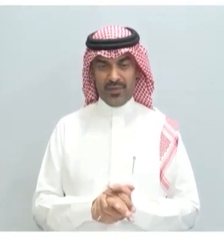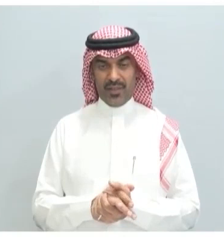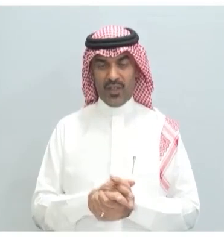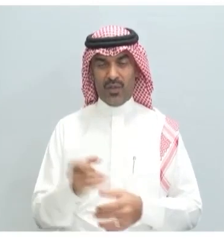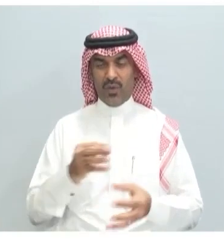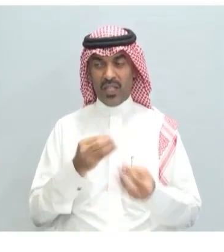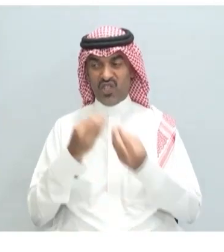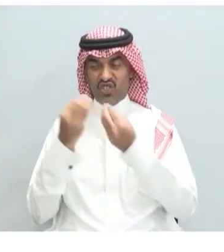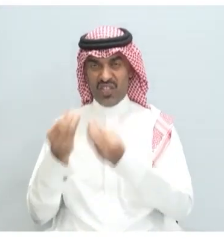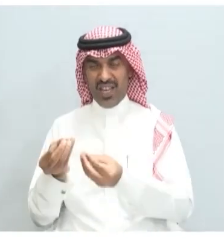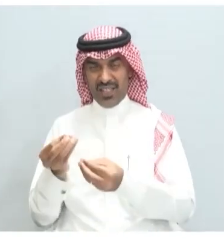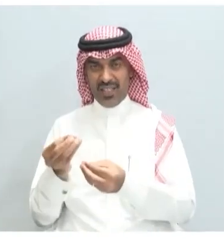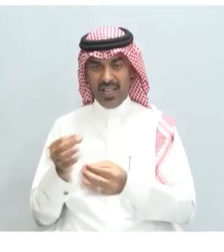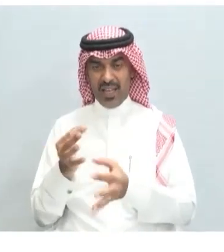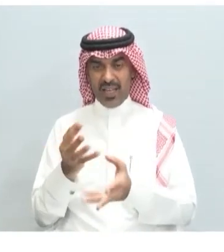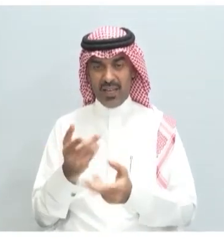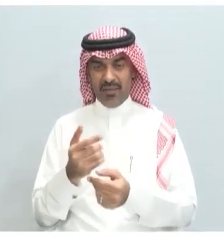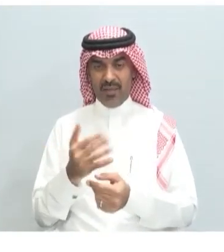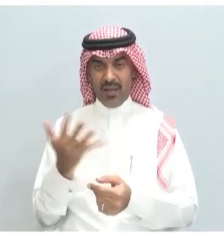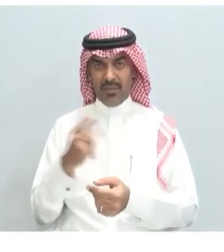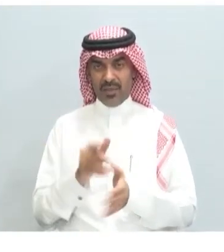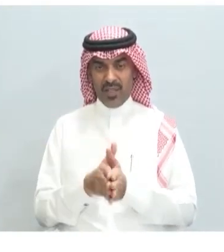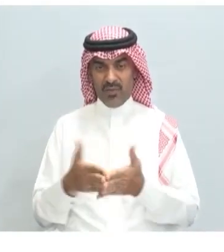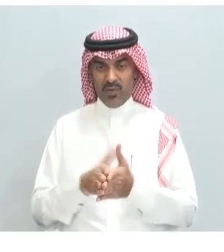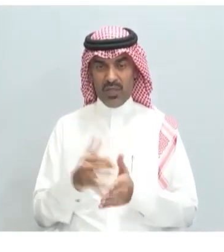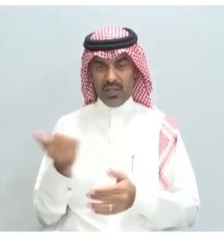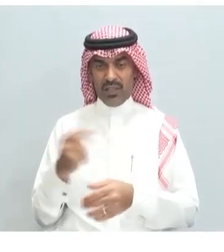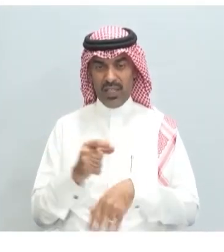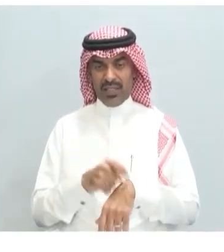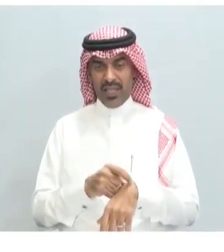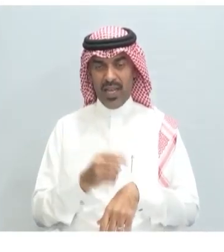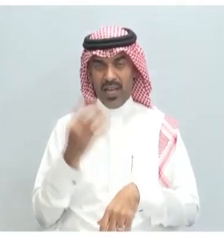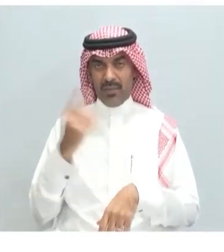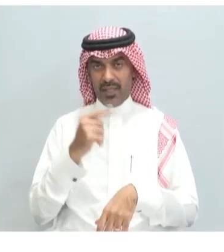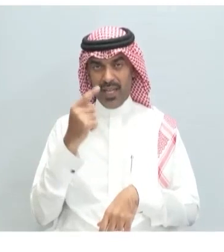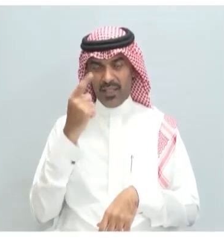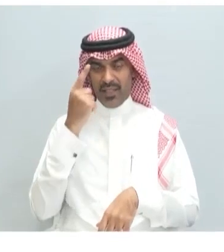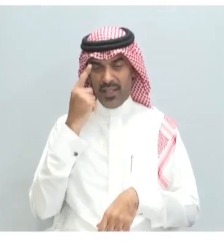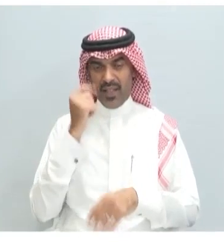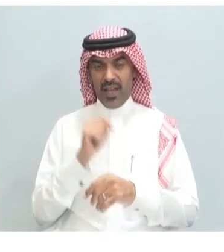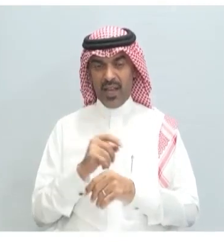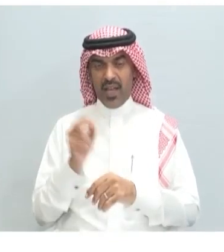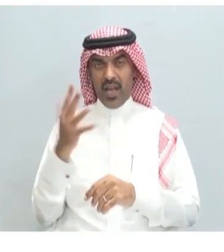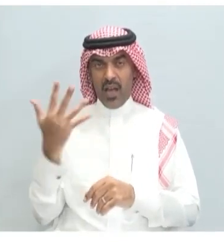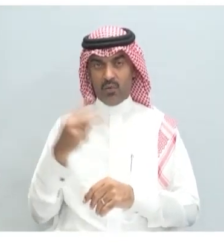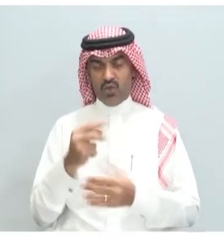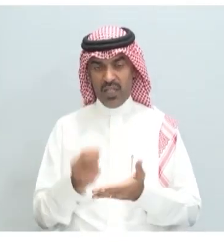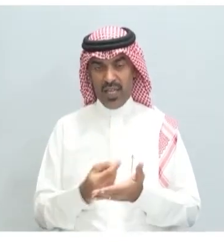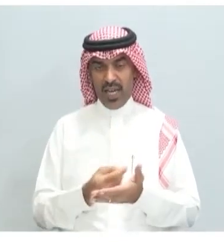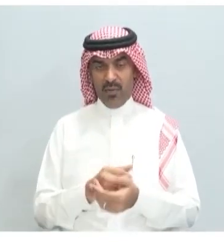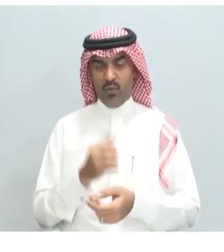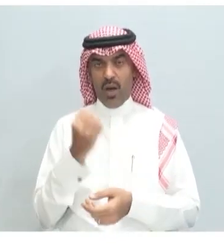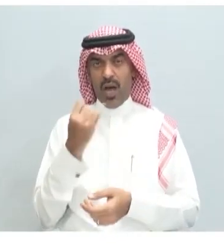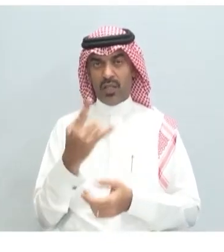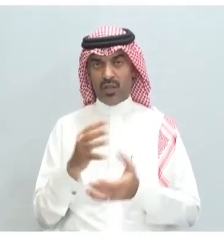هذه كل الجوائز كم عددها نجمع 16 و1 30 و1 و25 40 هذه 70 و10